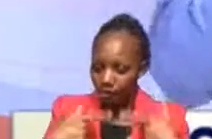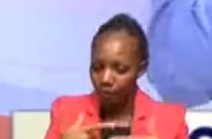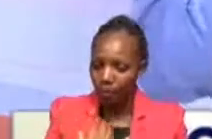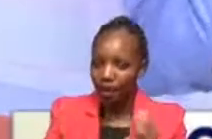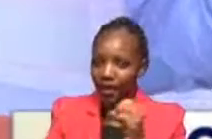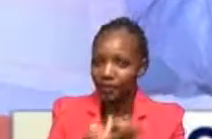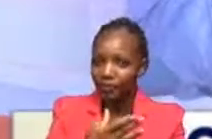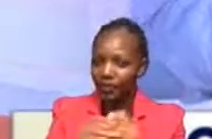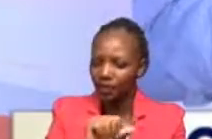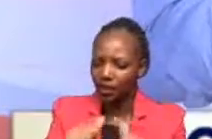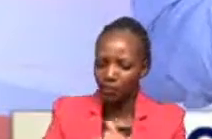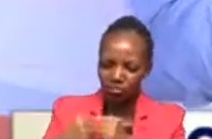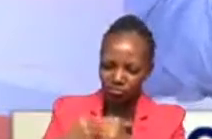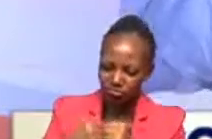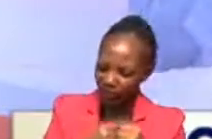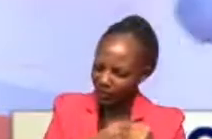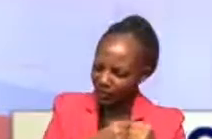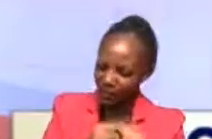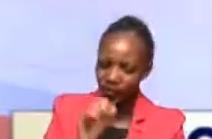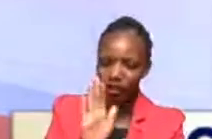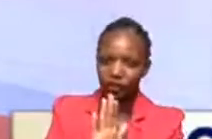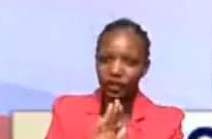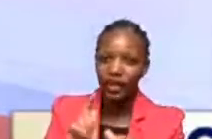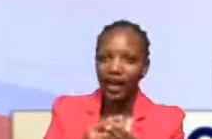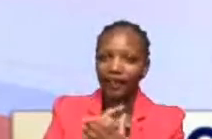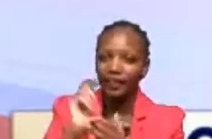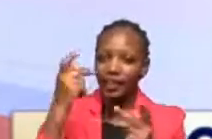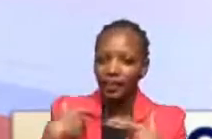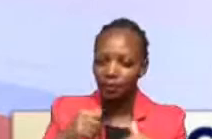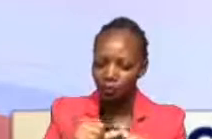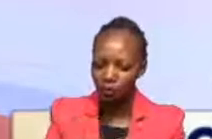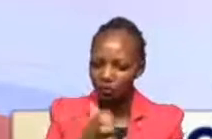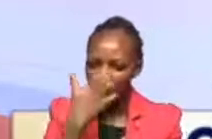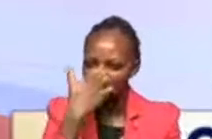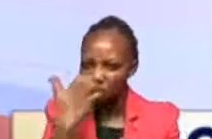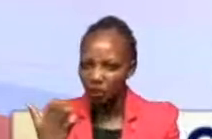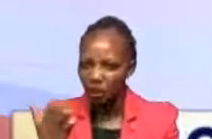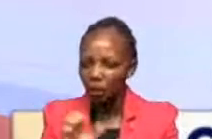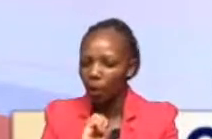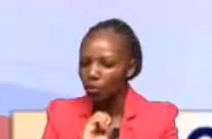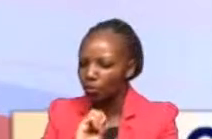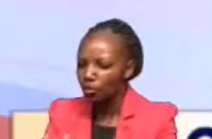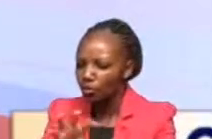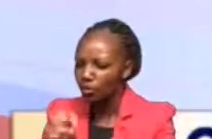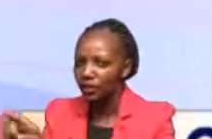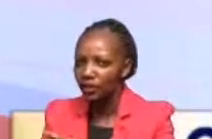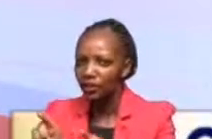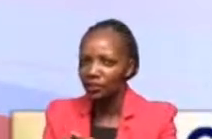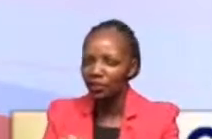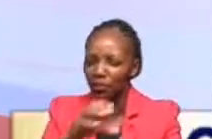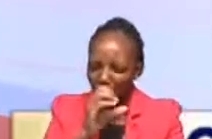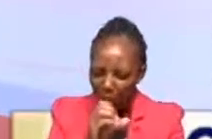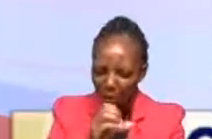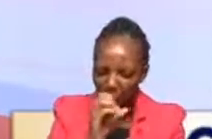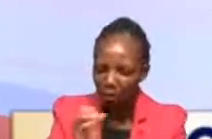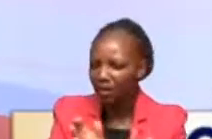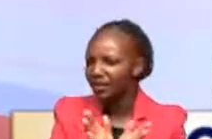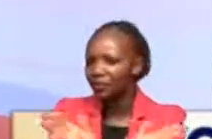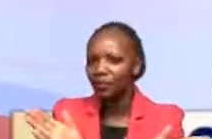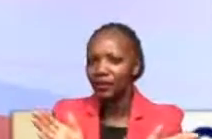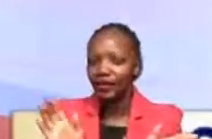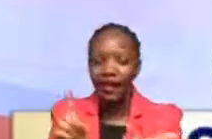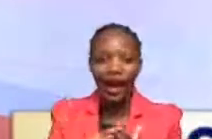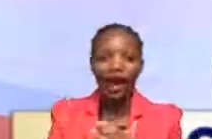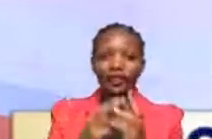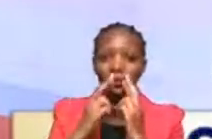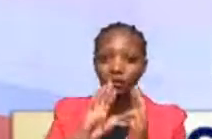na changamoto si haba, wa Kenya wakiendelea kupuuza ushauri na hata kupiga chafya hadharani. Mwanahabari wetu